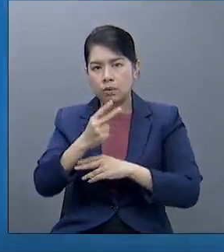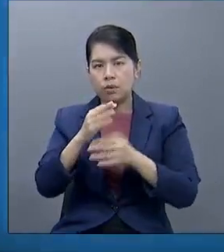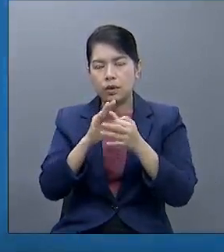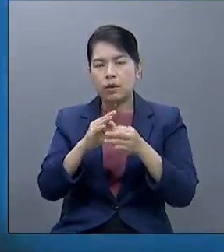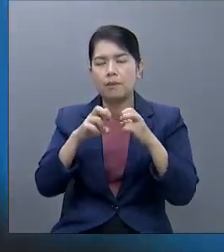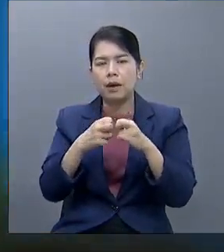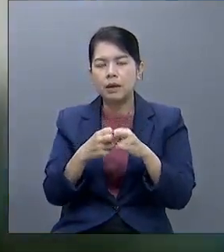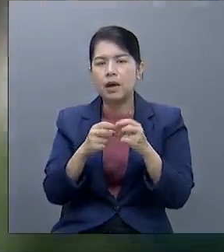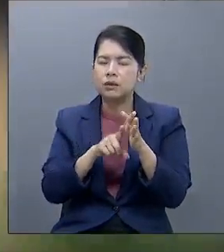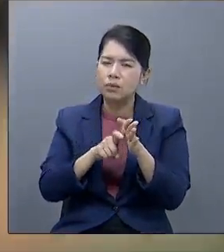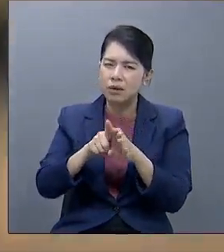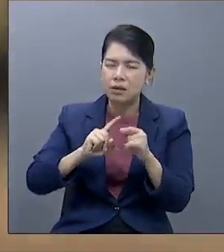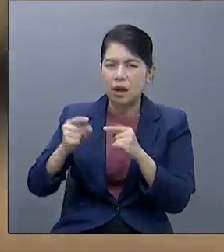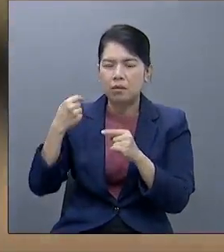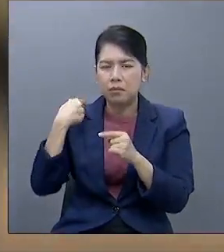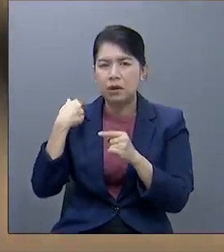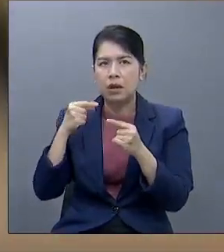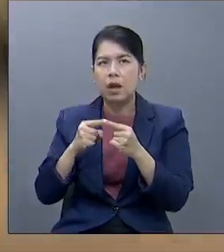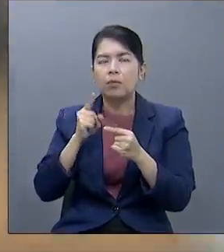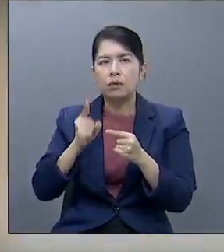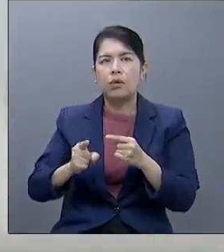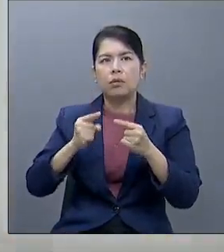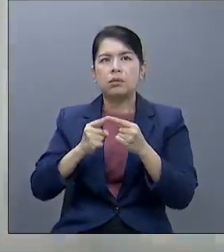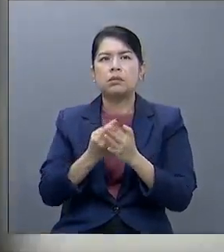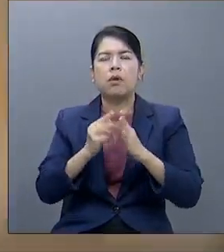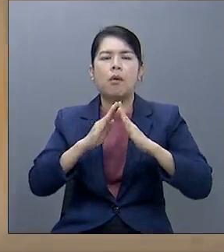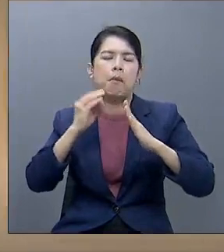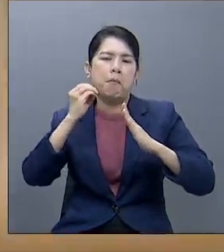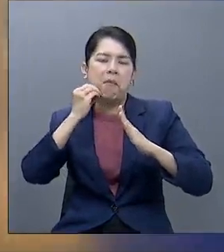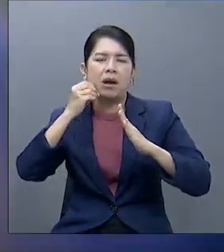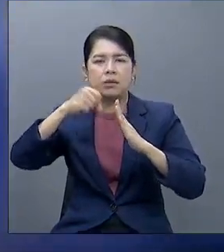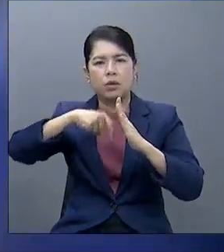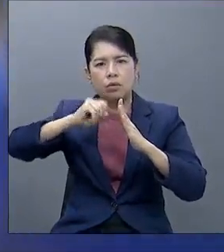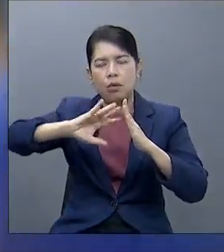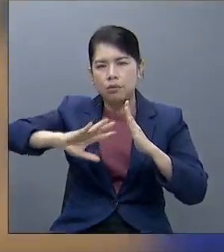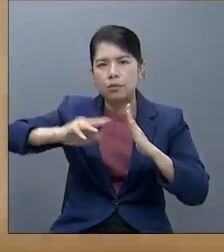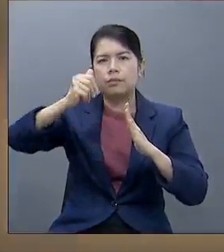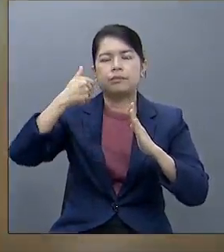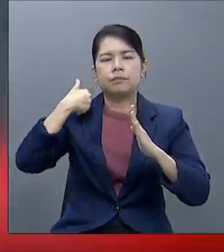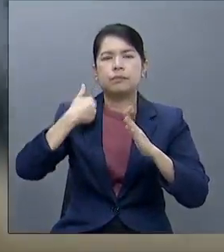คะรวมถึงยังต้องฟื้นฟูบ้านเรือนผู้ที่ได้รับผลกระทบอีกมากมาย